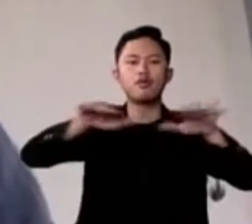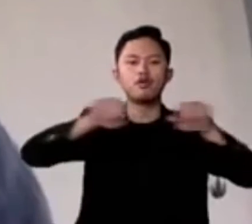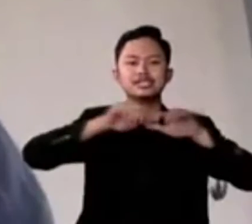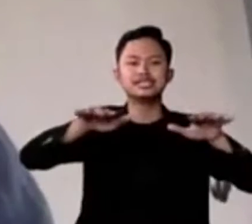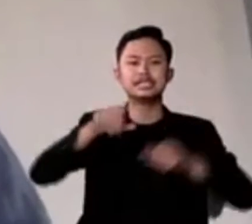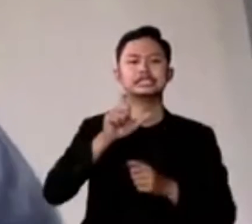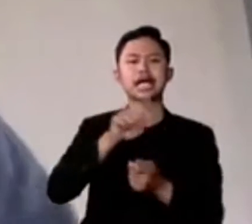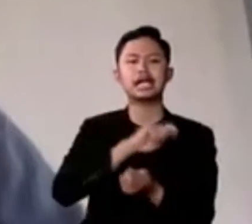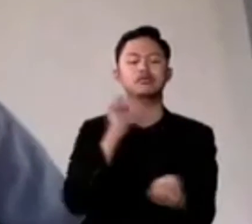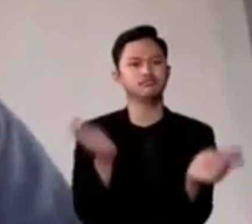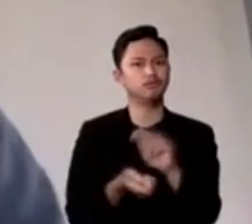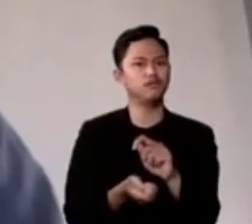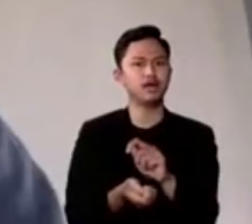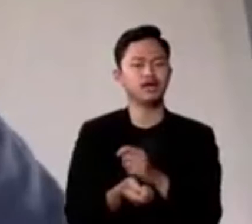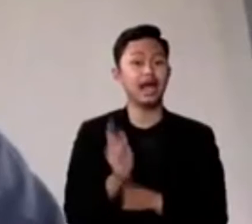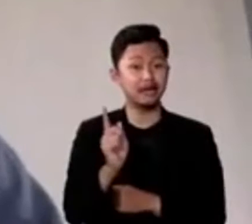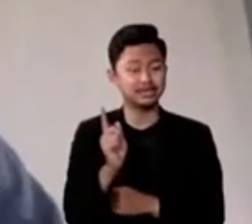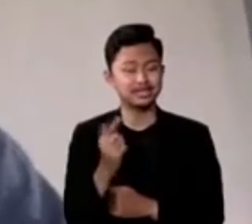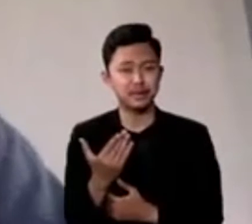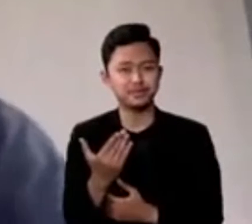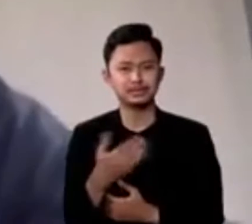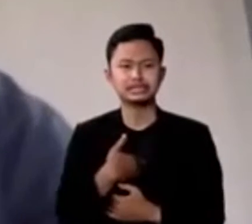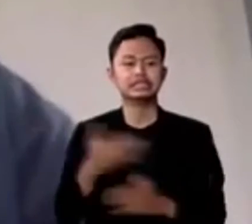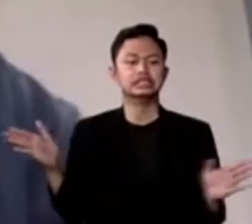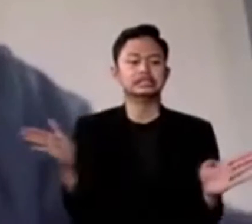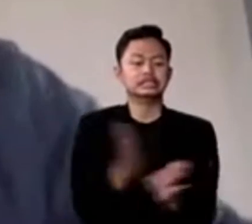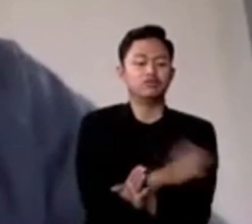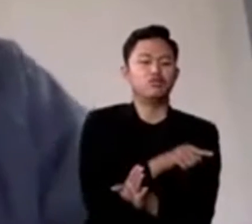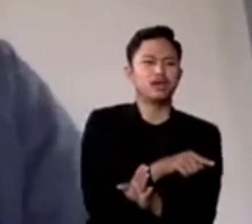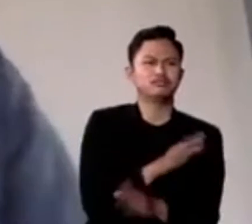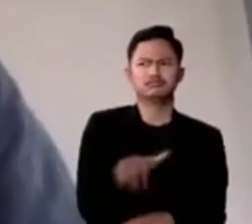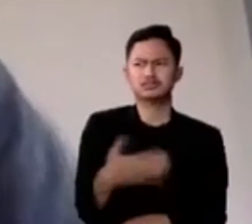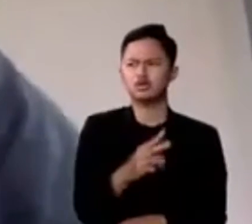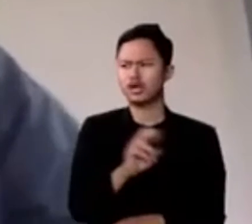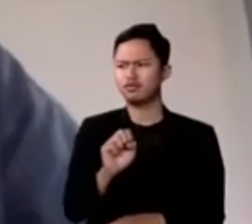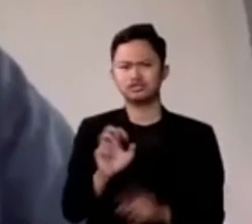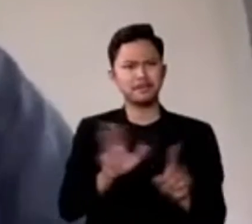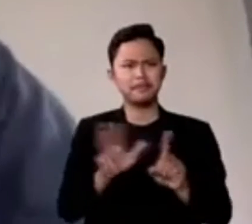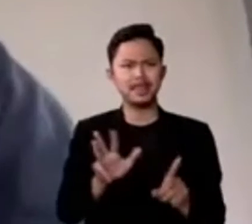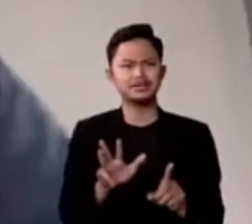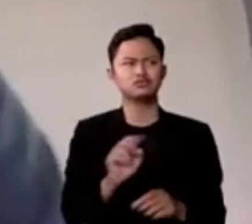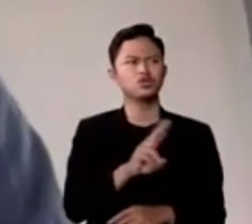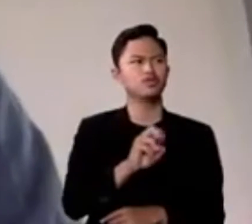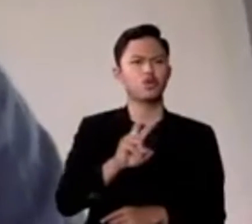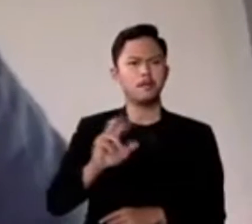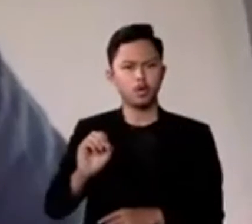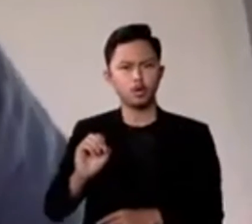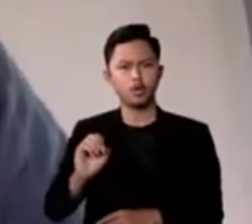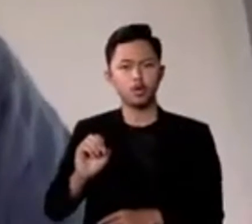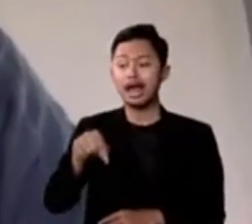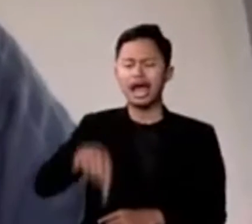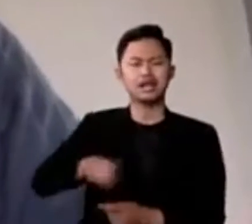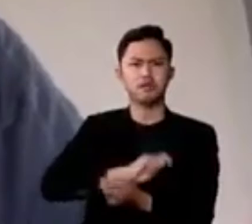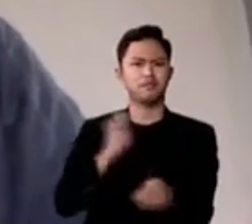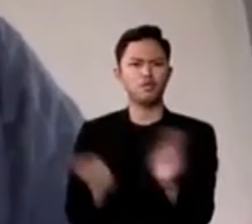mengubah distribusinya mungkin yang kita bisa lakukan di tahun 2002 2019-2020 ini